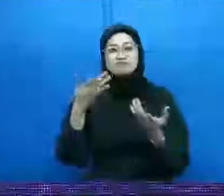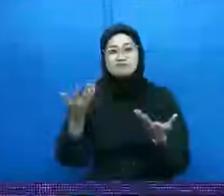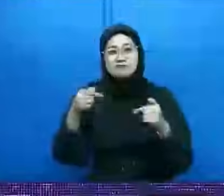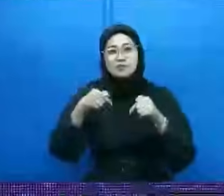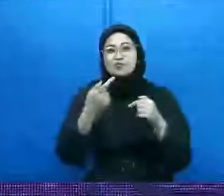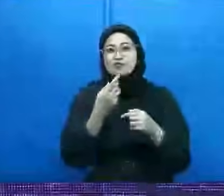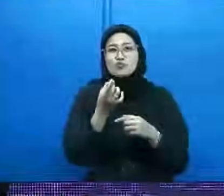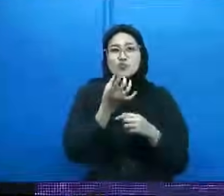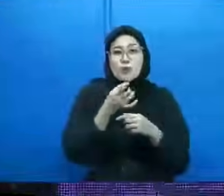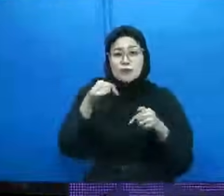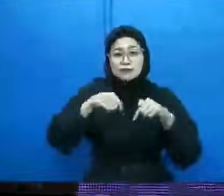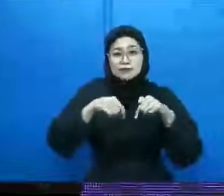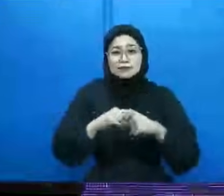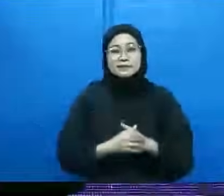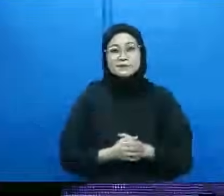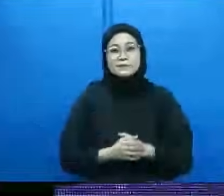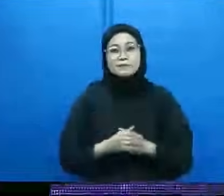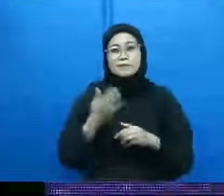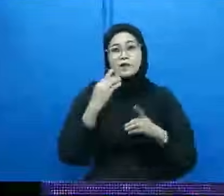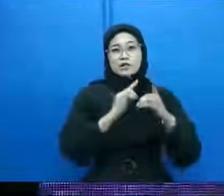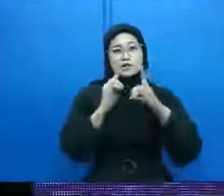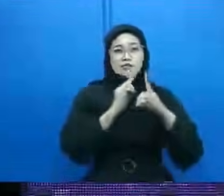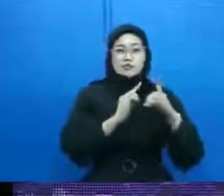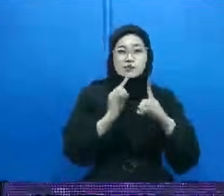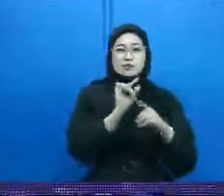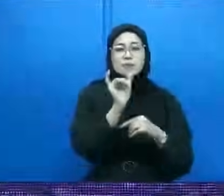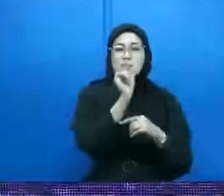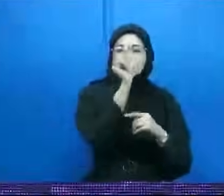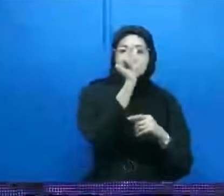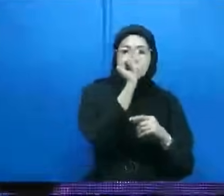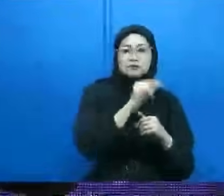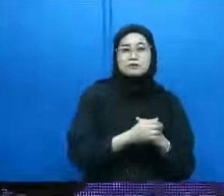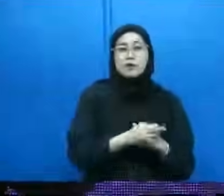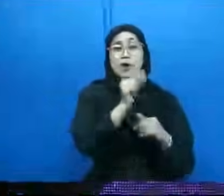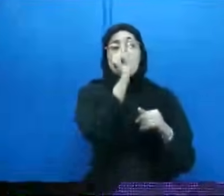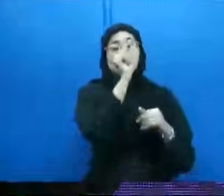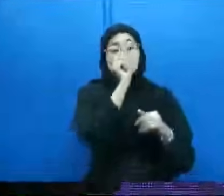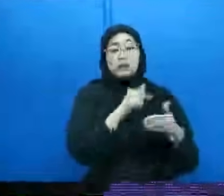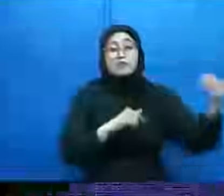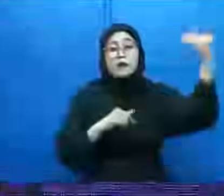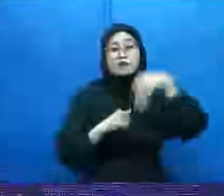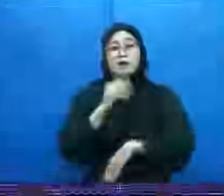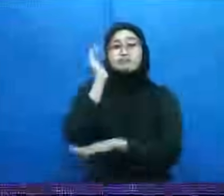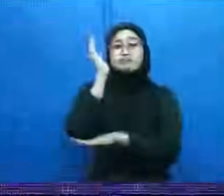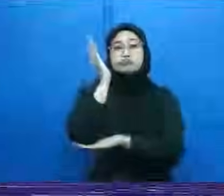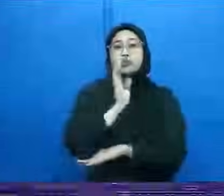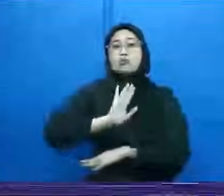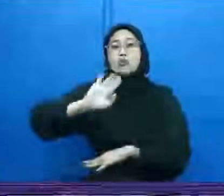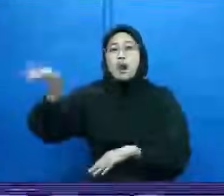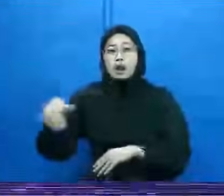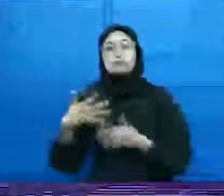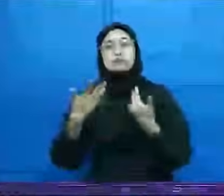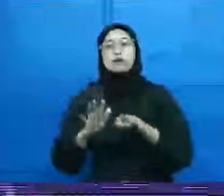SAW. Terus kami diskusi dengan para ustaz. Para ustaz juga begitu, jangan cuma datang, nyampaikan, pulang. Kita harus duduk